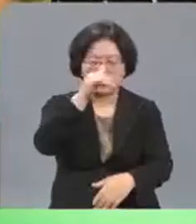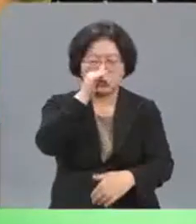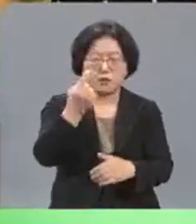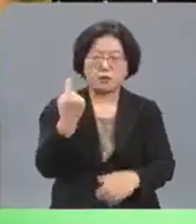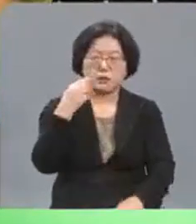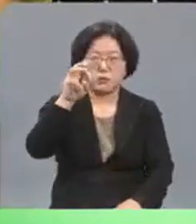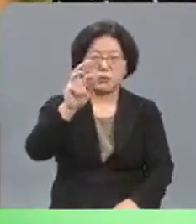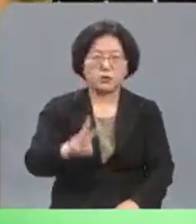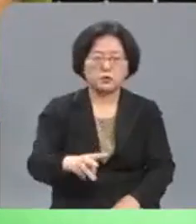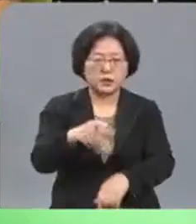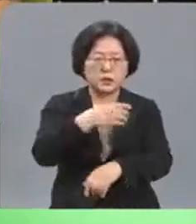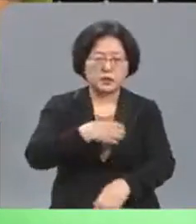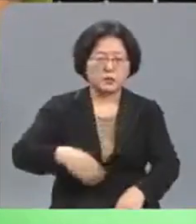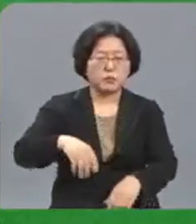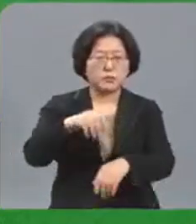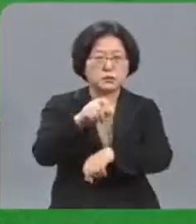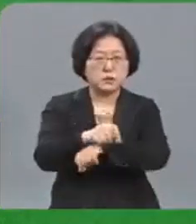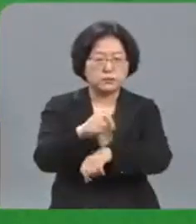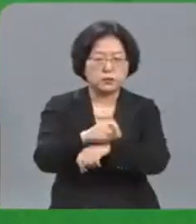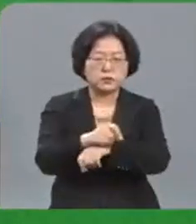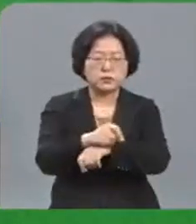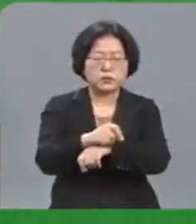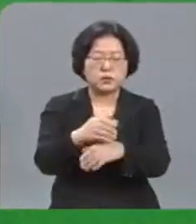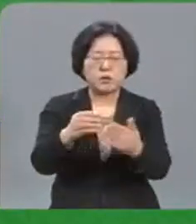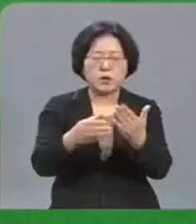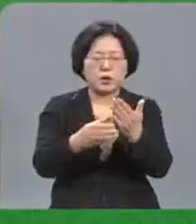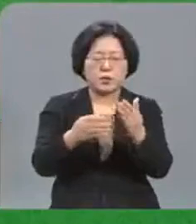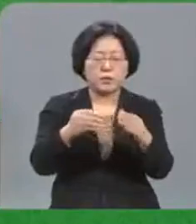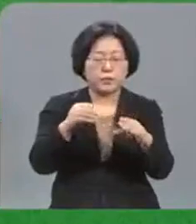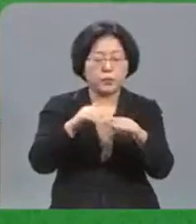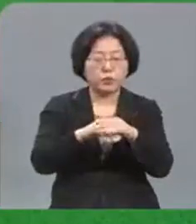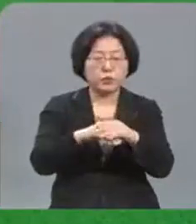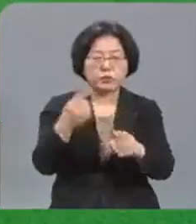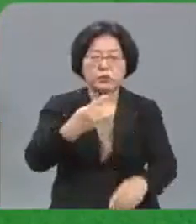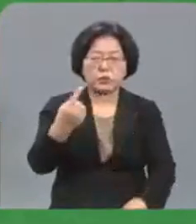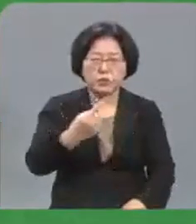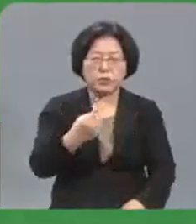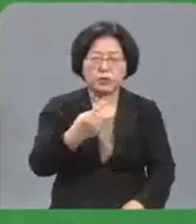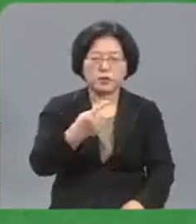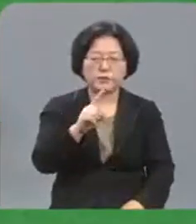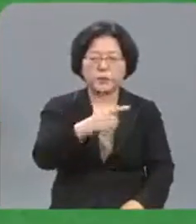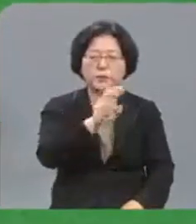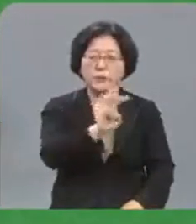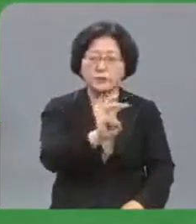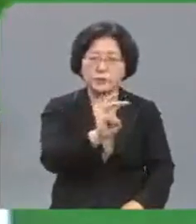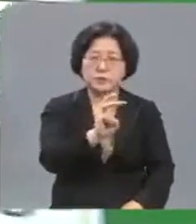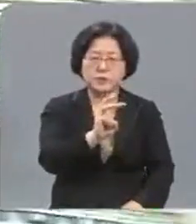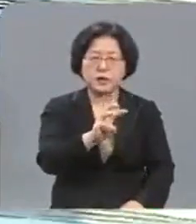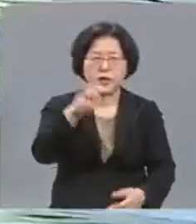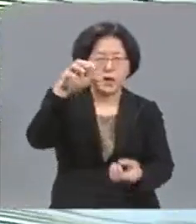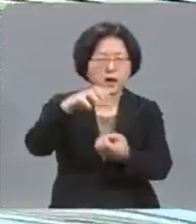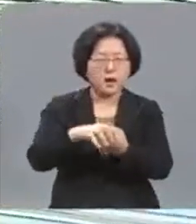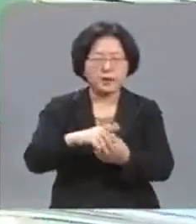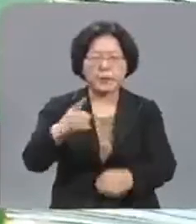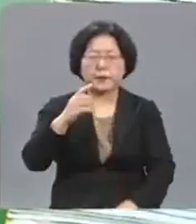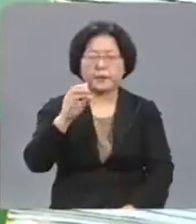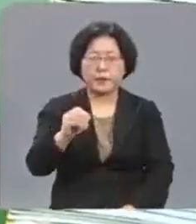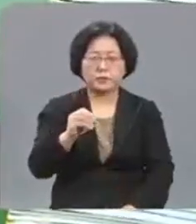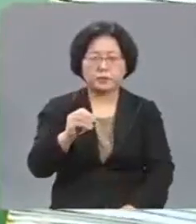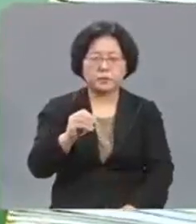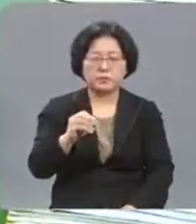어제 광주의 한 행정복지센터에 전달된 봉투에는 1,000원짜리 지폐 130장 등 현금 100만